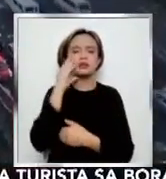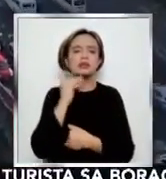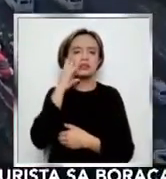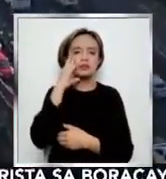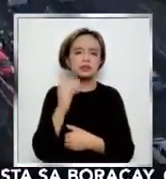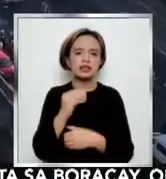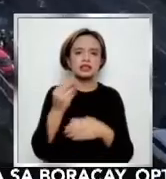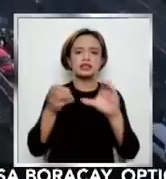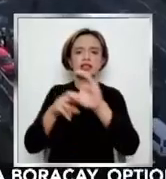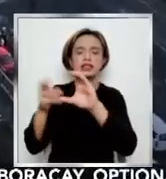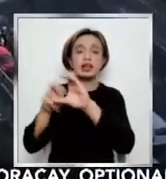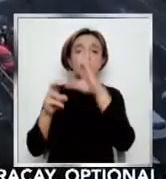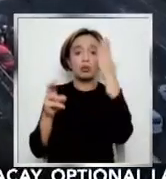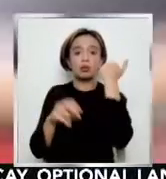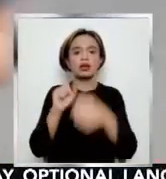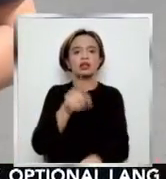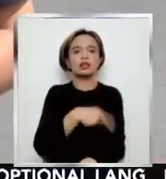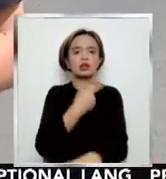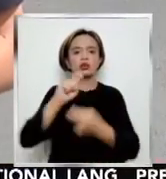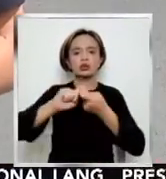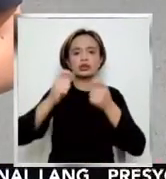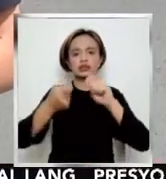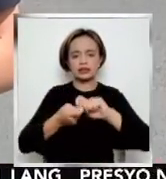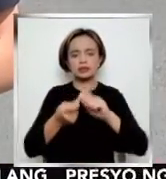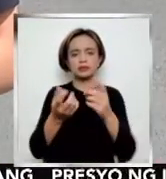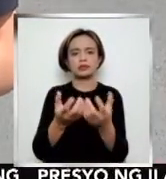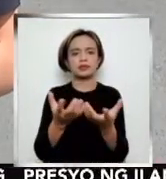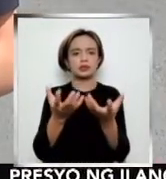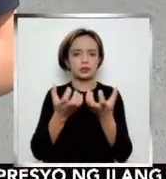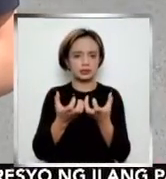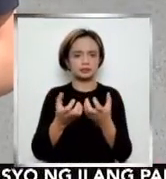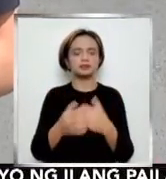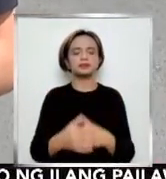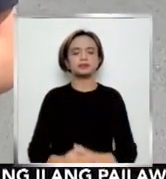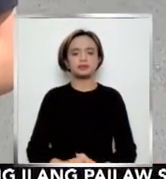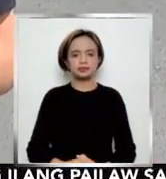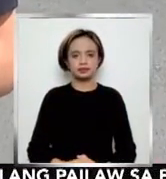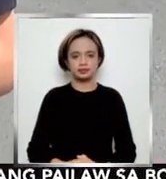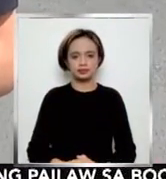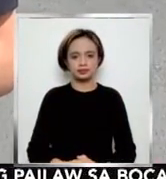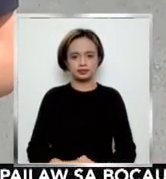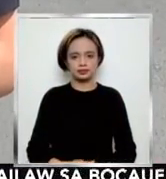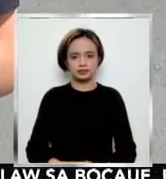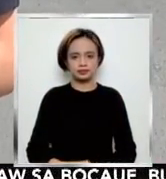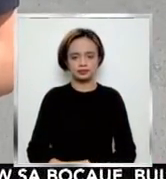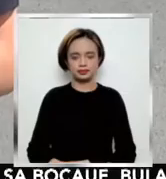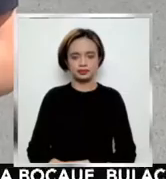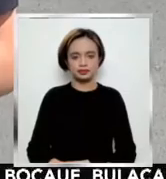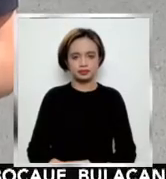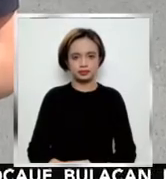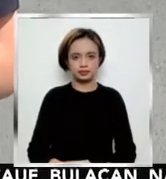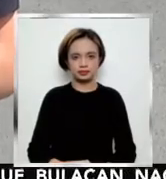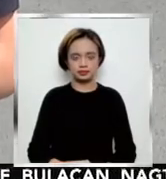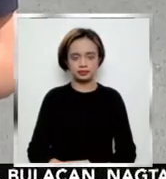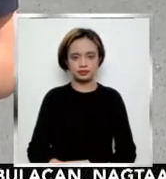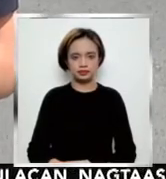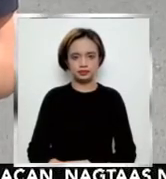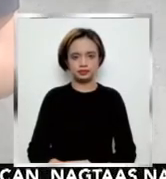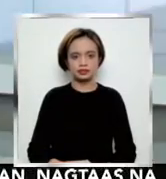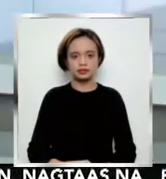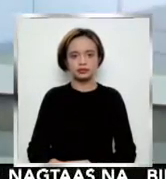long term ang kanilang tinitignan. Para sa GMA Integrated News, Maki Pulido nakatutok, 24 oras.